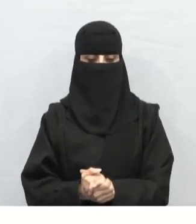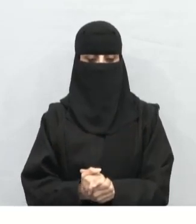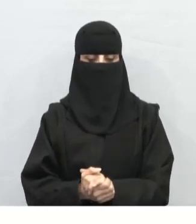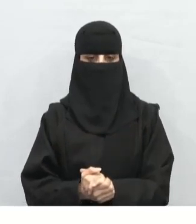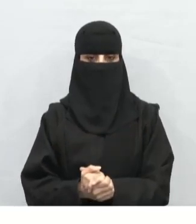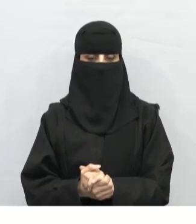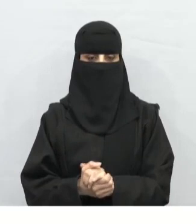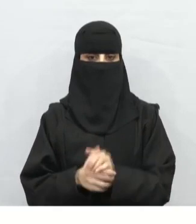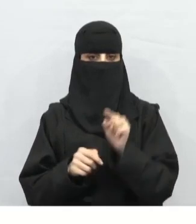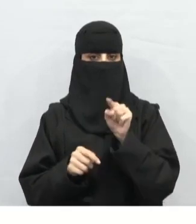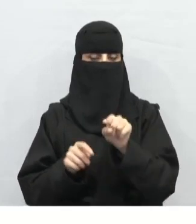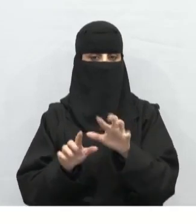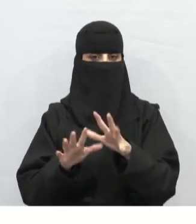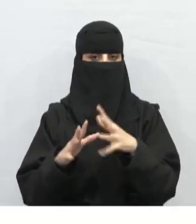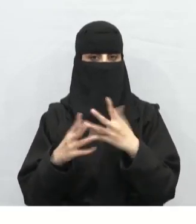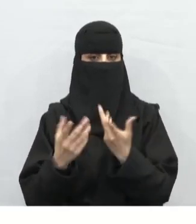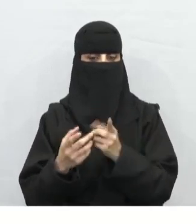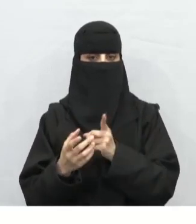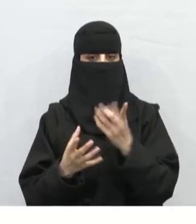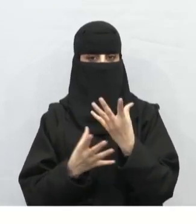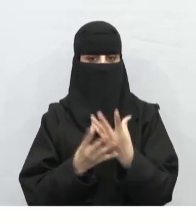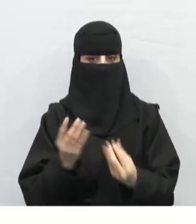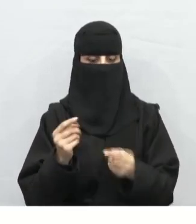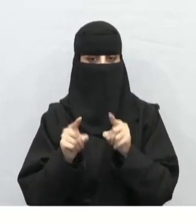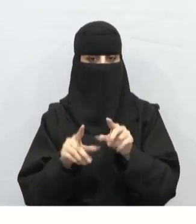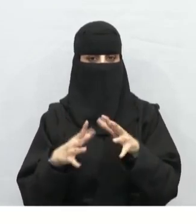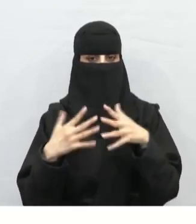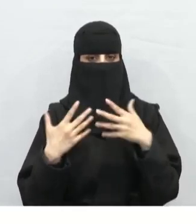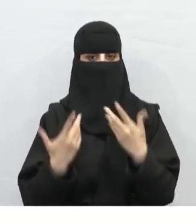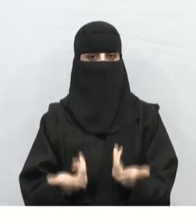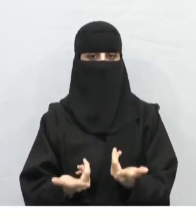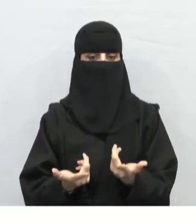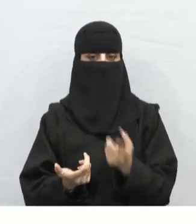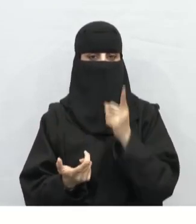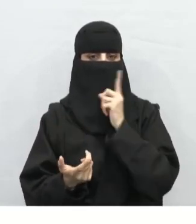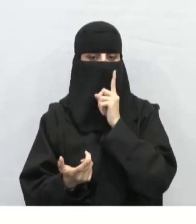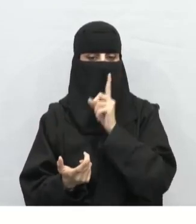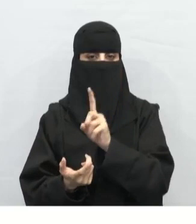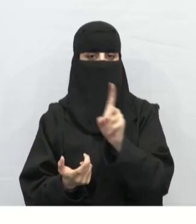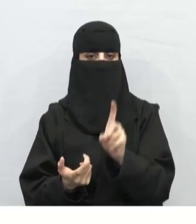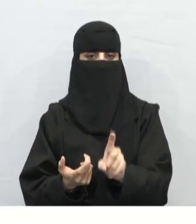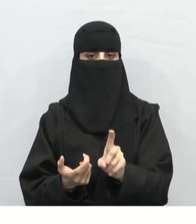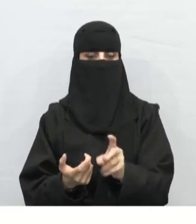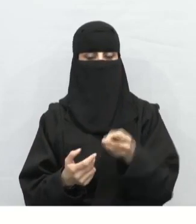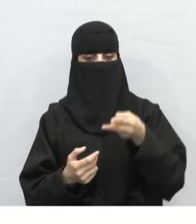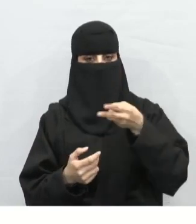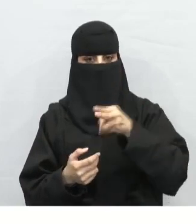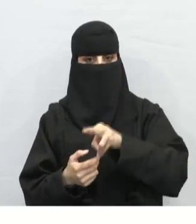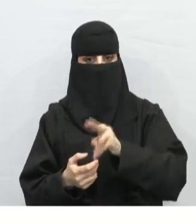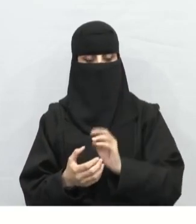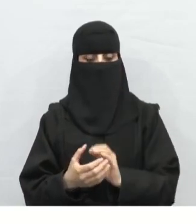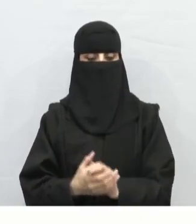ما بك يا بني ما بك يا بني مره اخرى